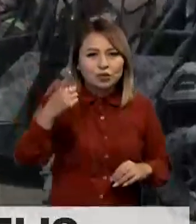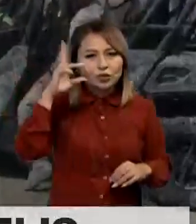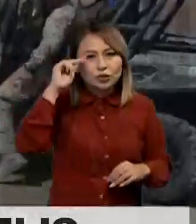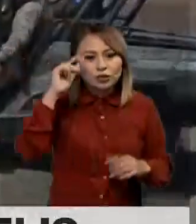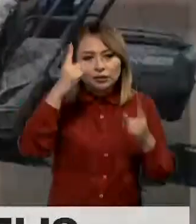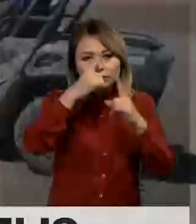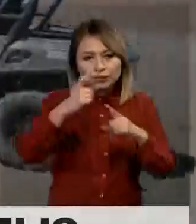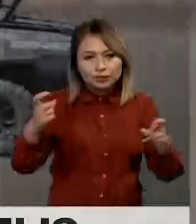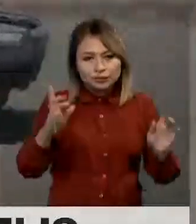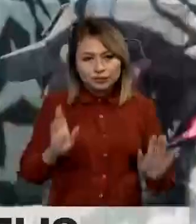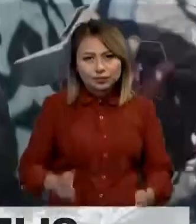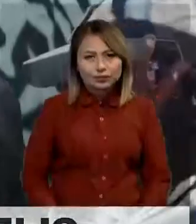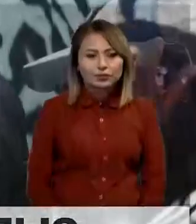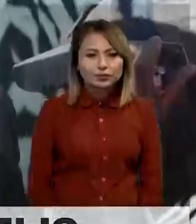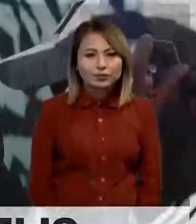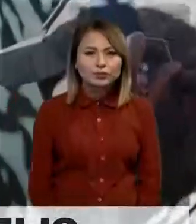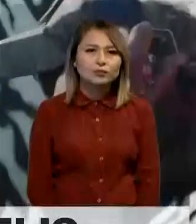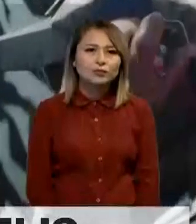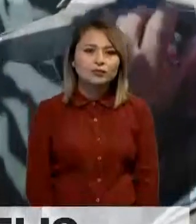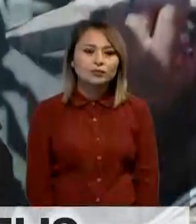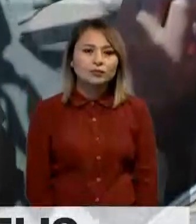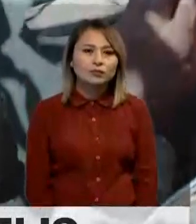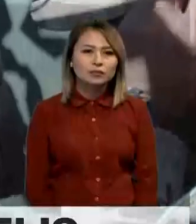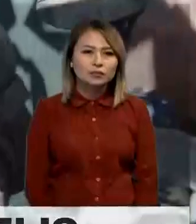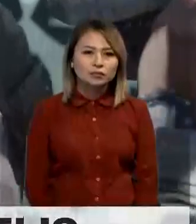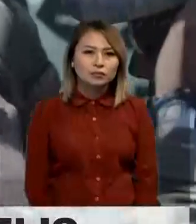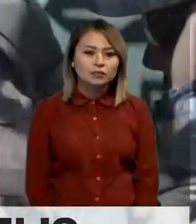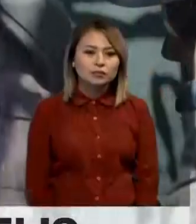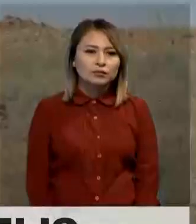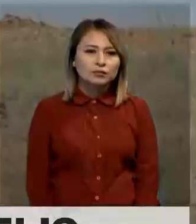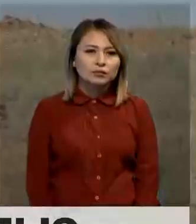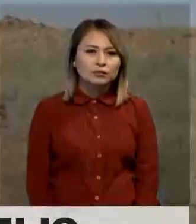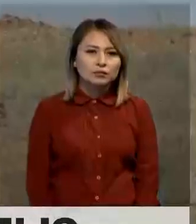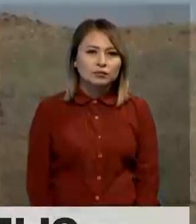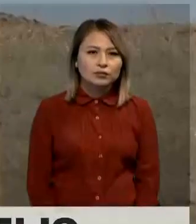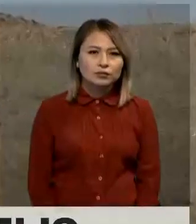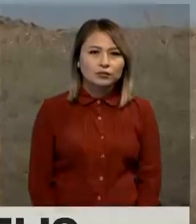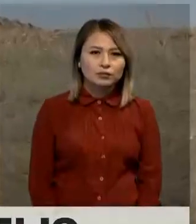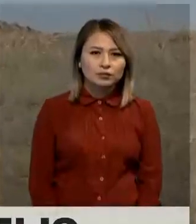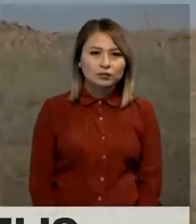жарияланады. Ардақ Асылханұлы, Сайлау Игіліков, Зарина Зұлпықар, Хабар 24, Қарағанды облысынан.